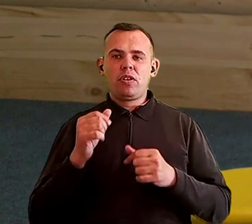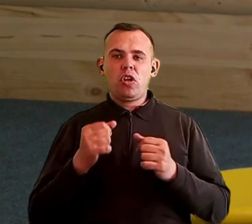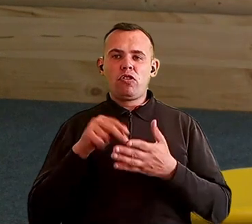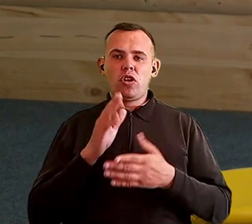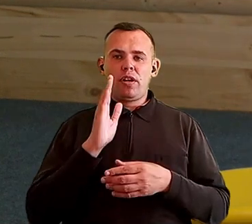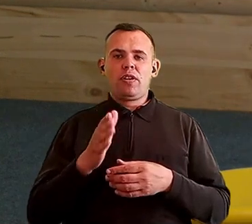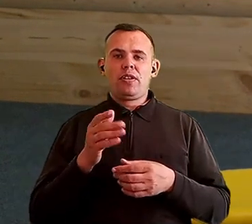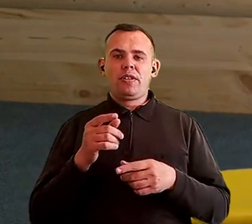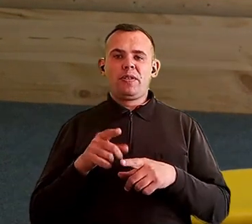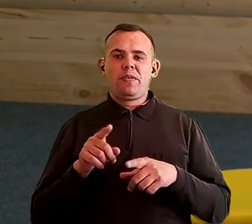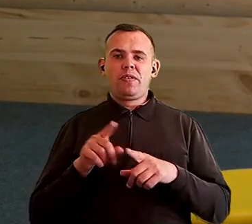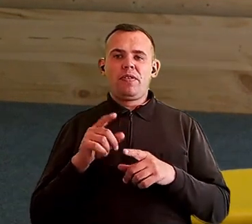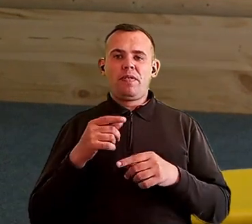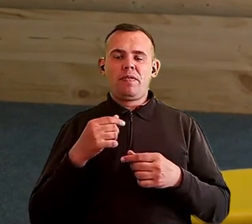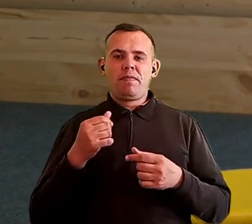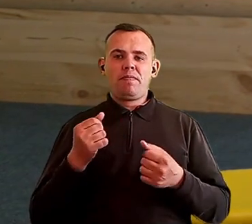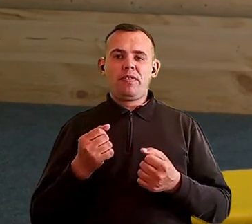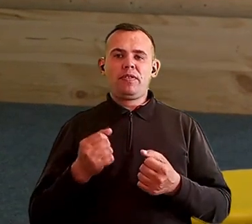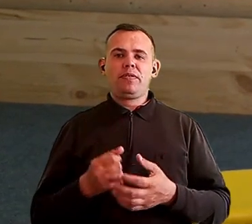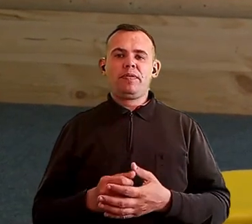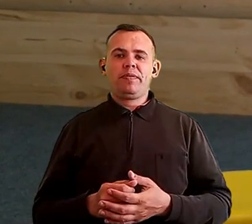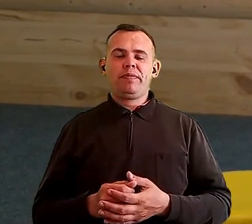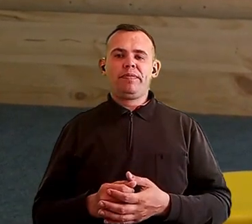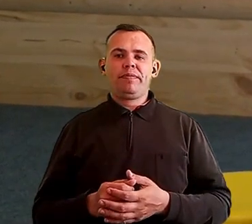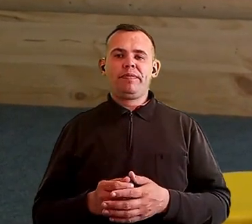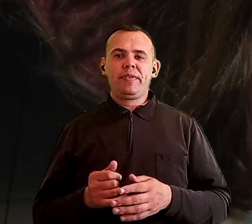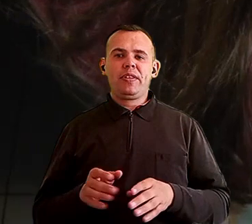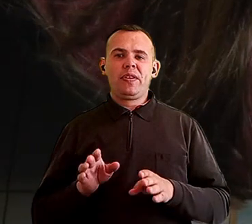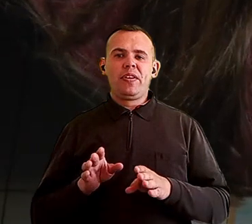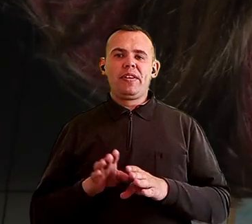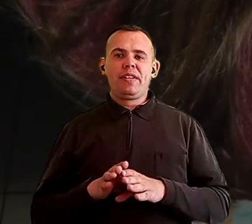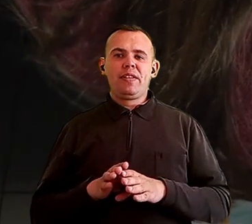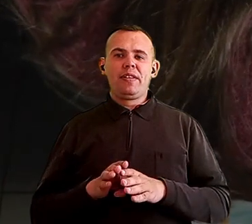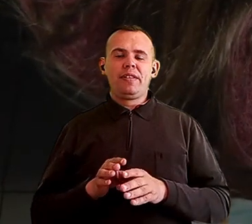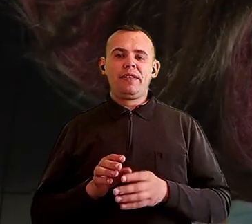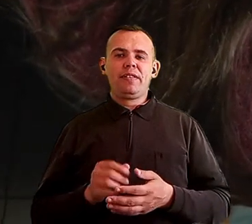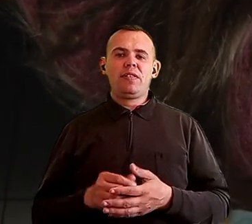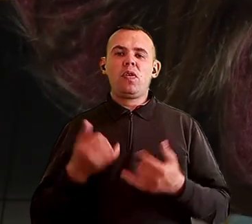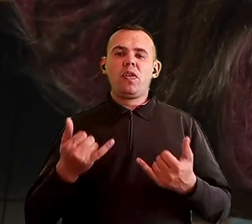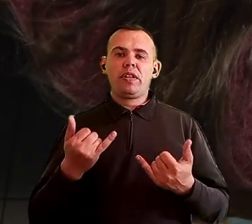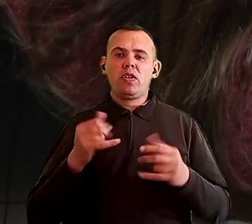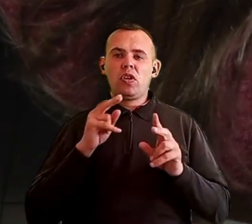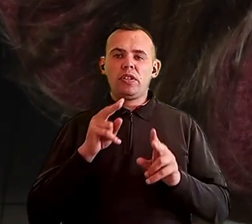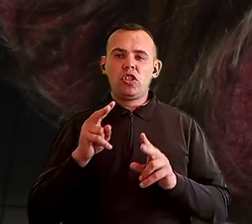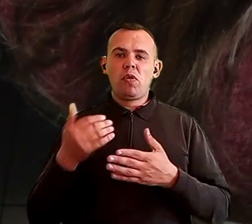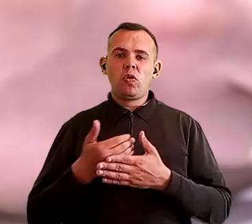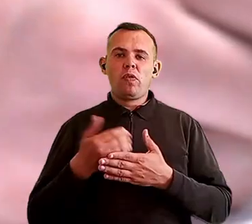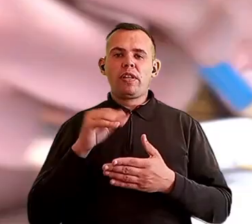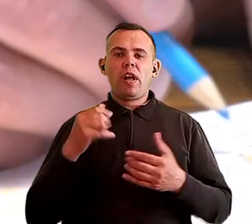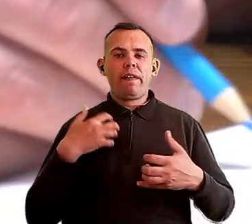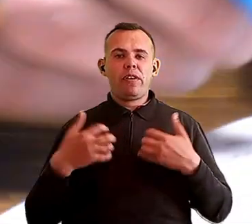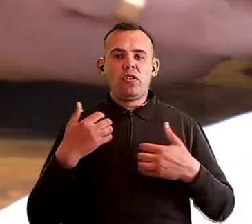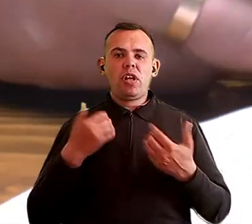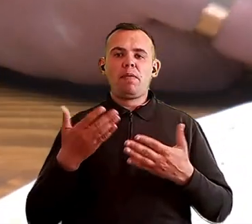машини з дітьми, наклеїли наклейки на автомобілі, що діти. Нині стежать за новинами та хвилюються, аби швидше